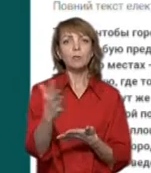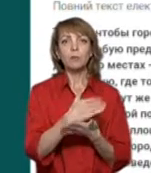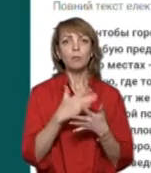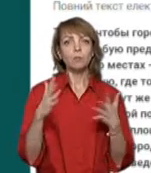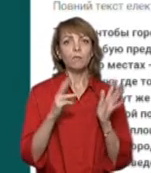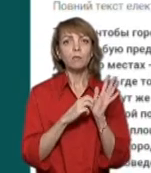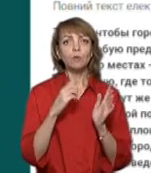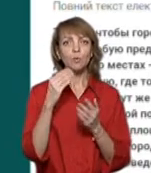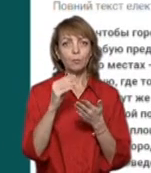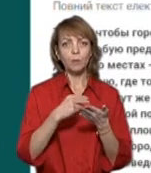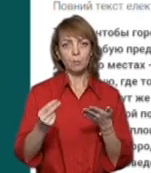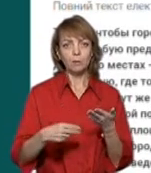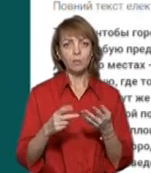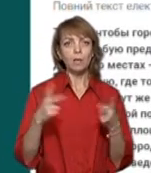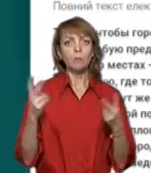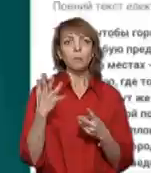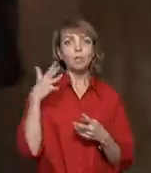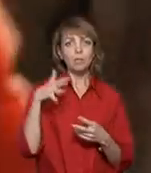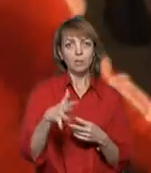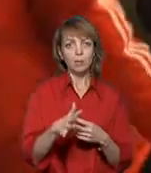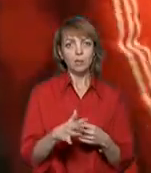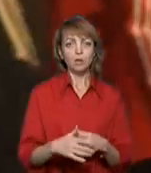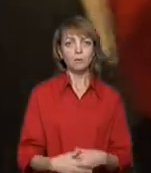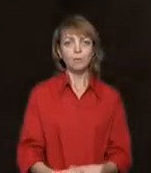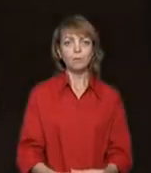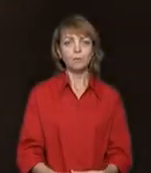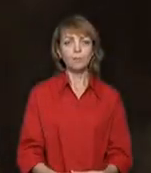понад 800 підписів з необхідних 5 тисяч.